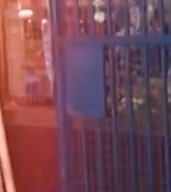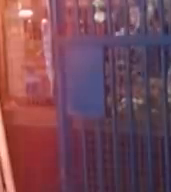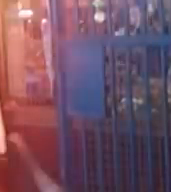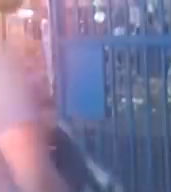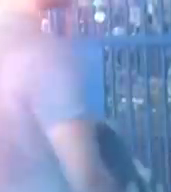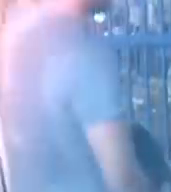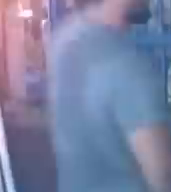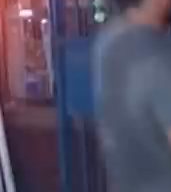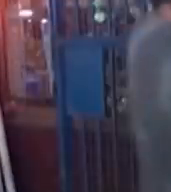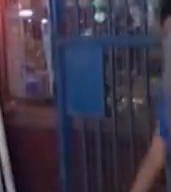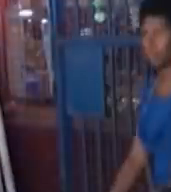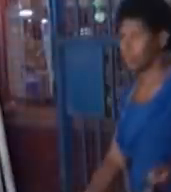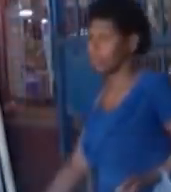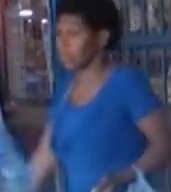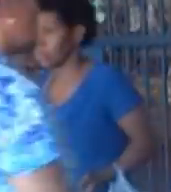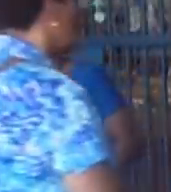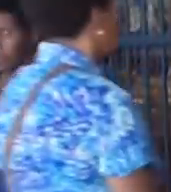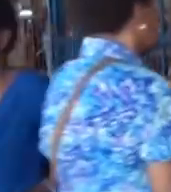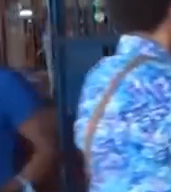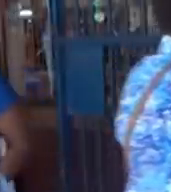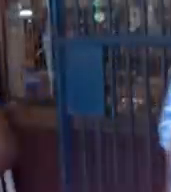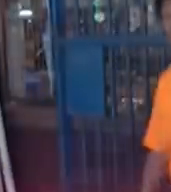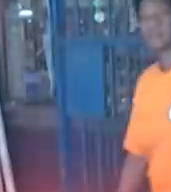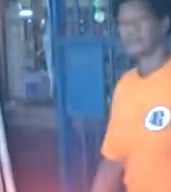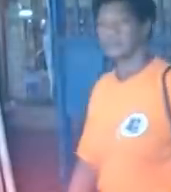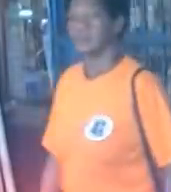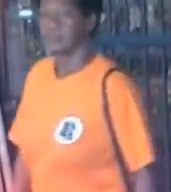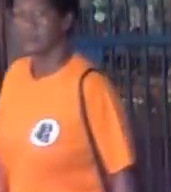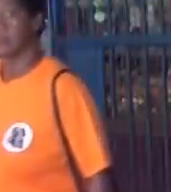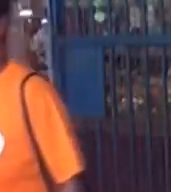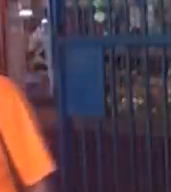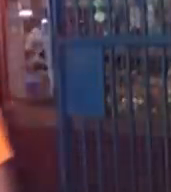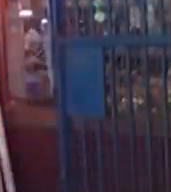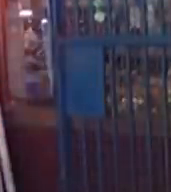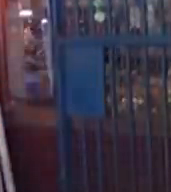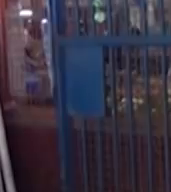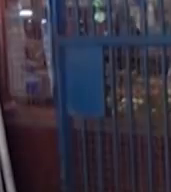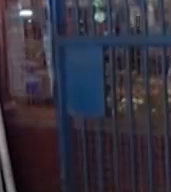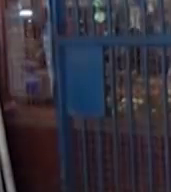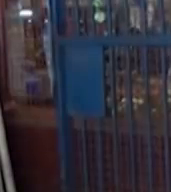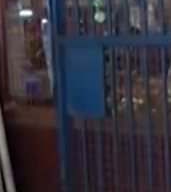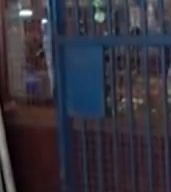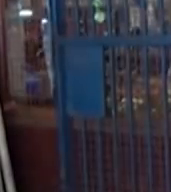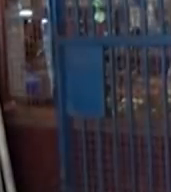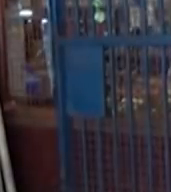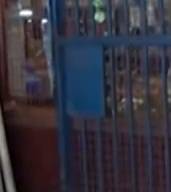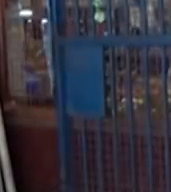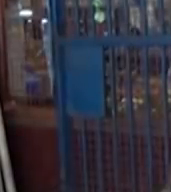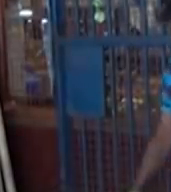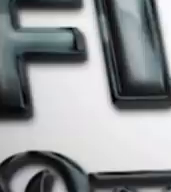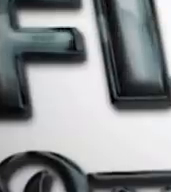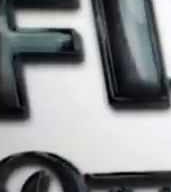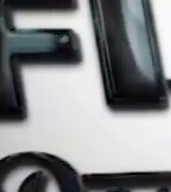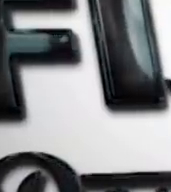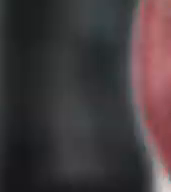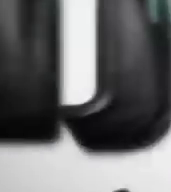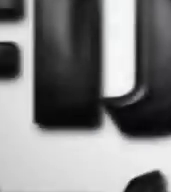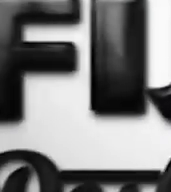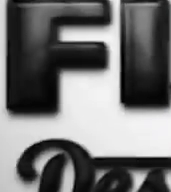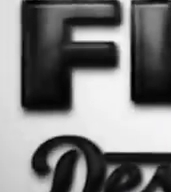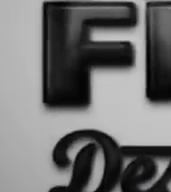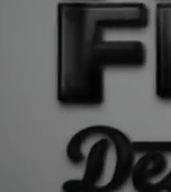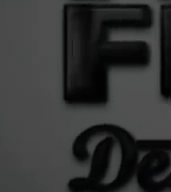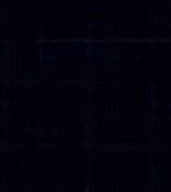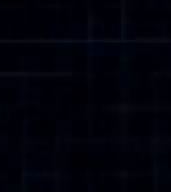कुमार साहब नायक है गोंगवा लुगु लटोका रेडियो फीजी 2 में पुराना गाना लगे हमें बहुत अच्छा लगे रेडियो फीजी